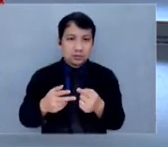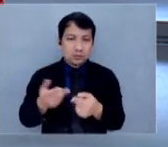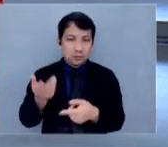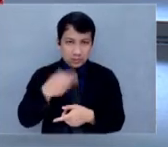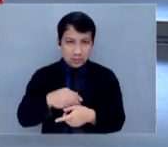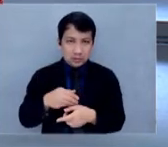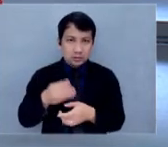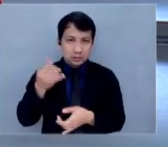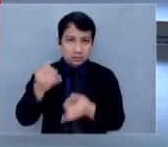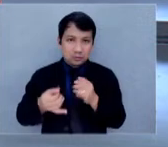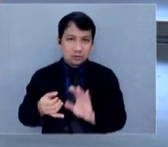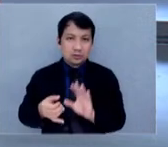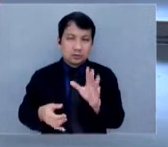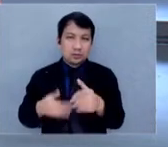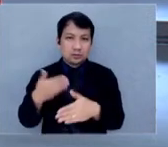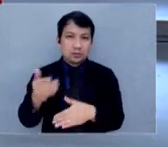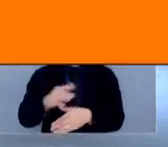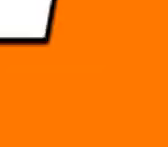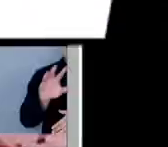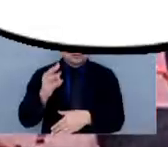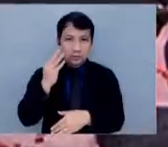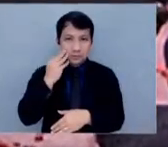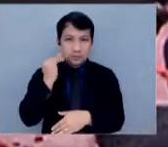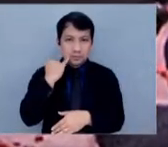frontline ang balitang yan, si MJ Murfori.